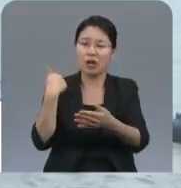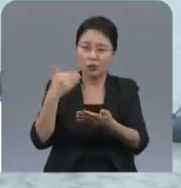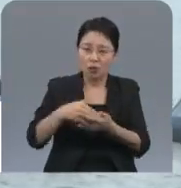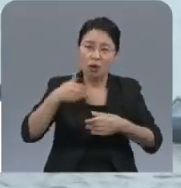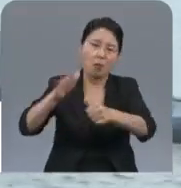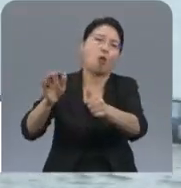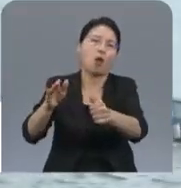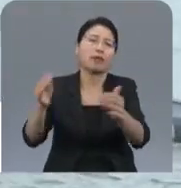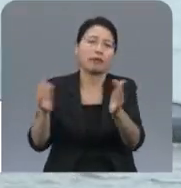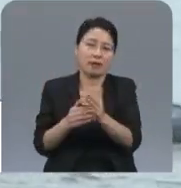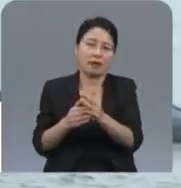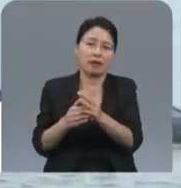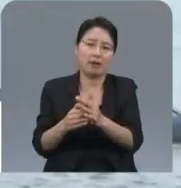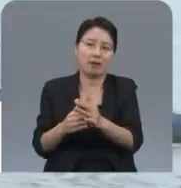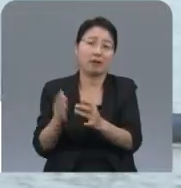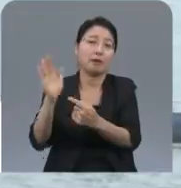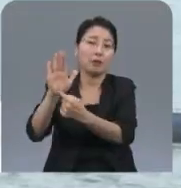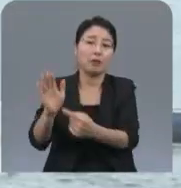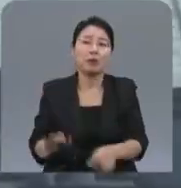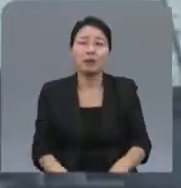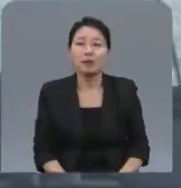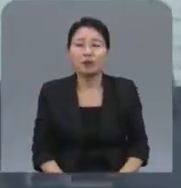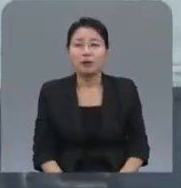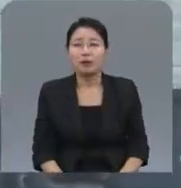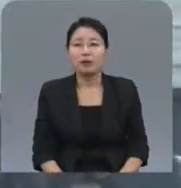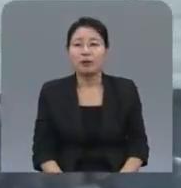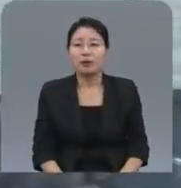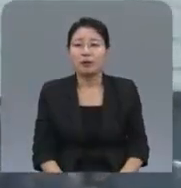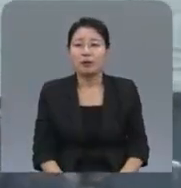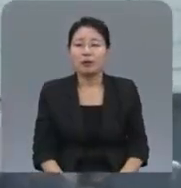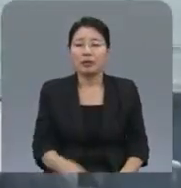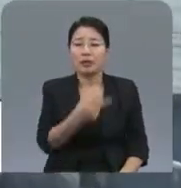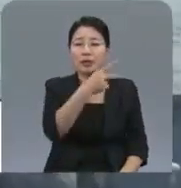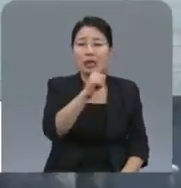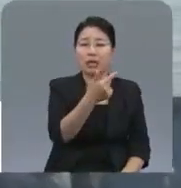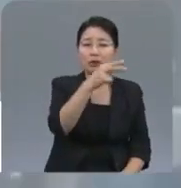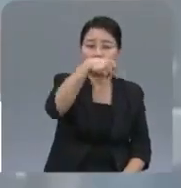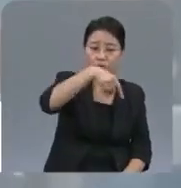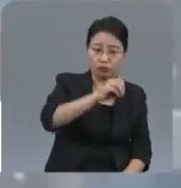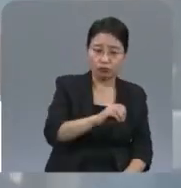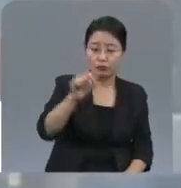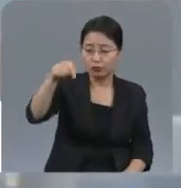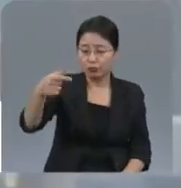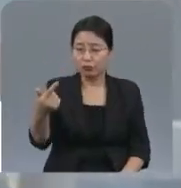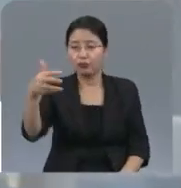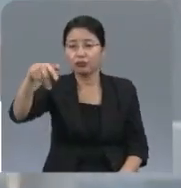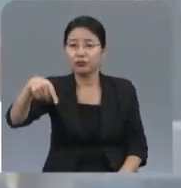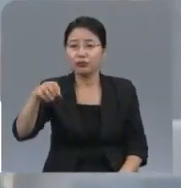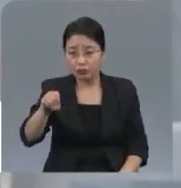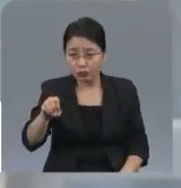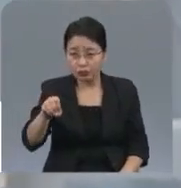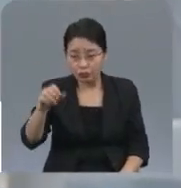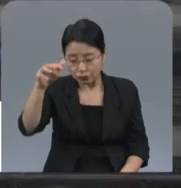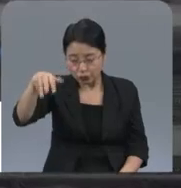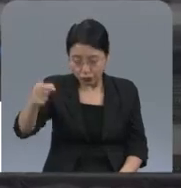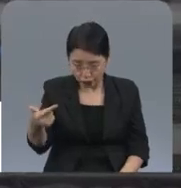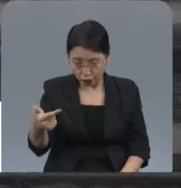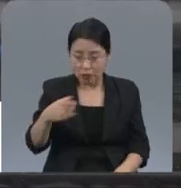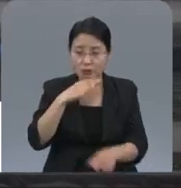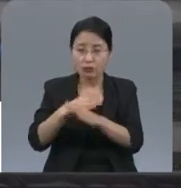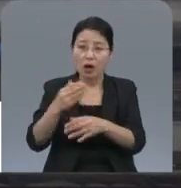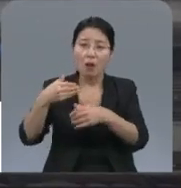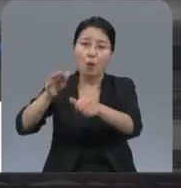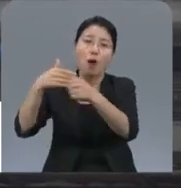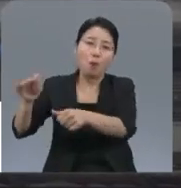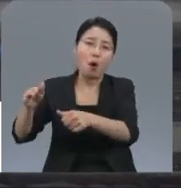Bắc Triều Tiên bị giam giữ ở khu vực biên giới việc cưng bức hồi hương được thực hiện đồng thời ở các nơi như thành phố Đan Đông của tỉnh Liêu Ninh thành